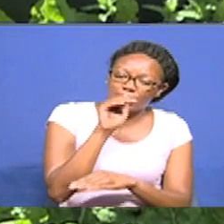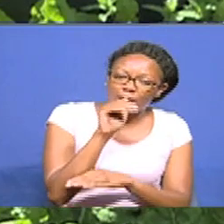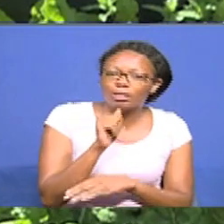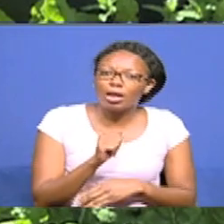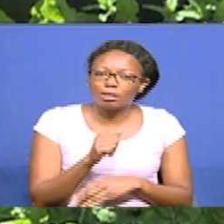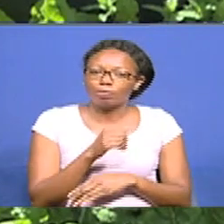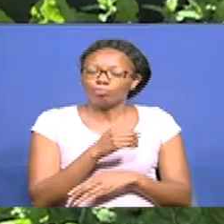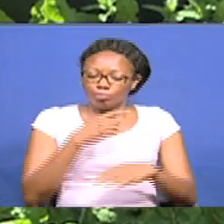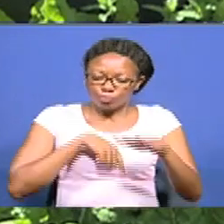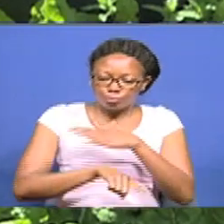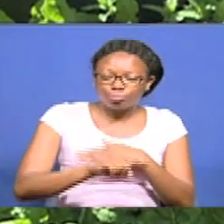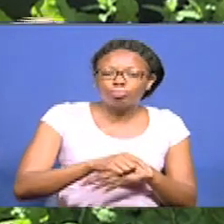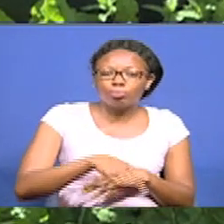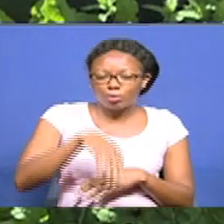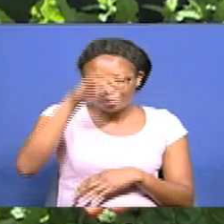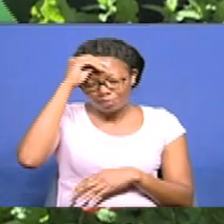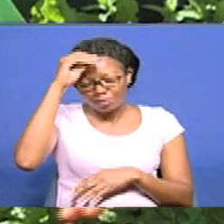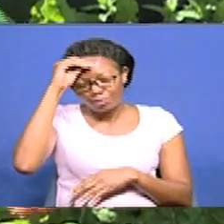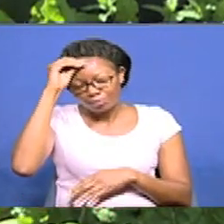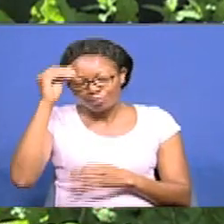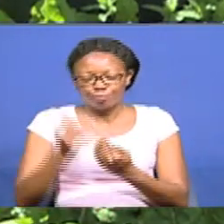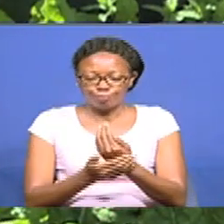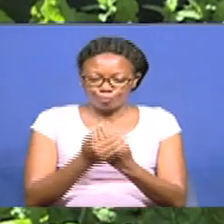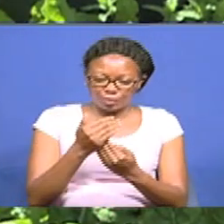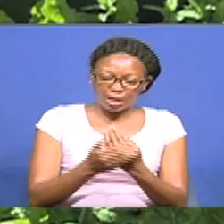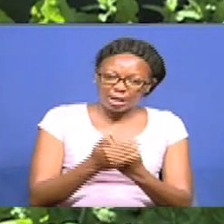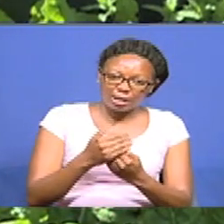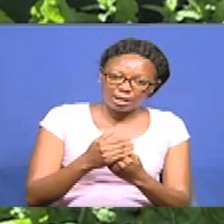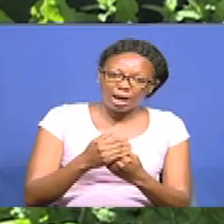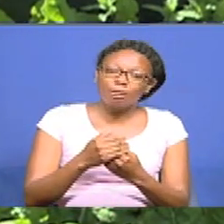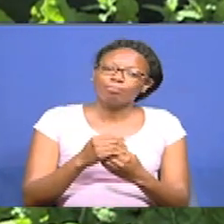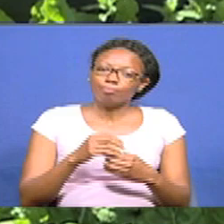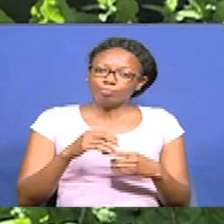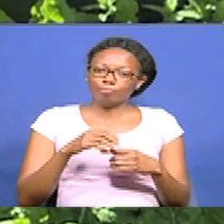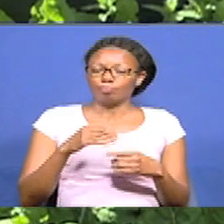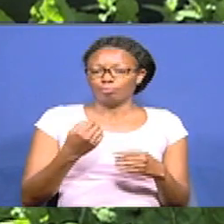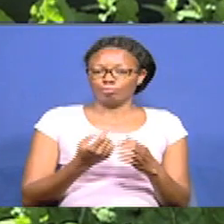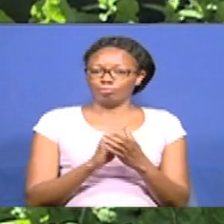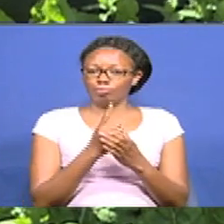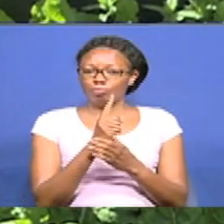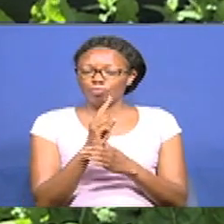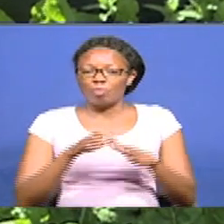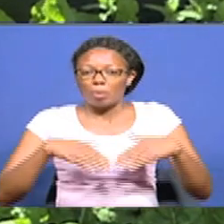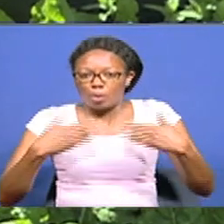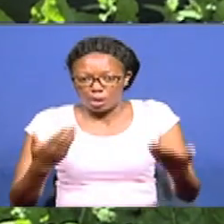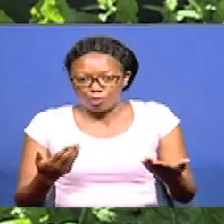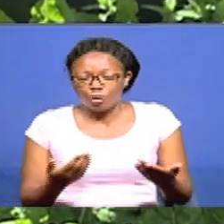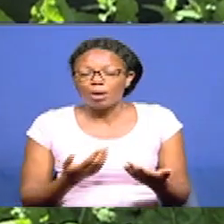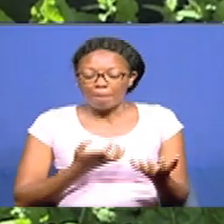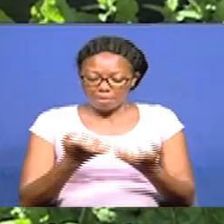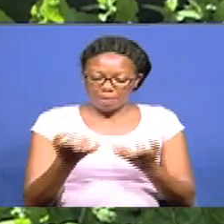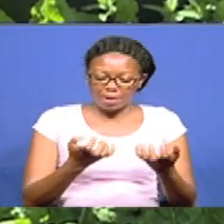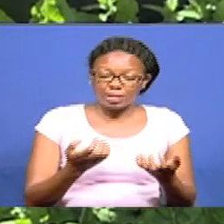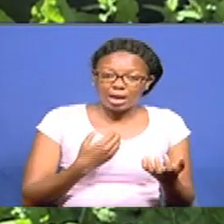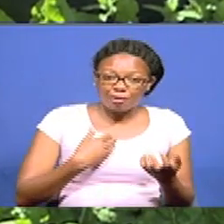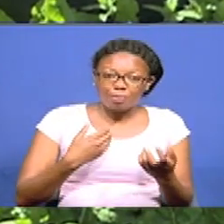uende kwa masomo, ufundishwe jinsi ya kuangalia nini na nini. Na kama uko na biashara hiyo ama unataka